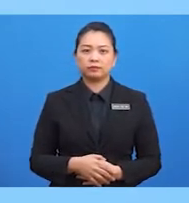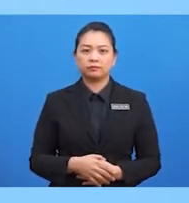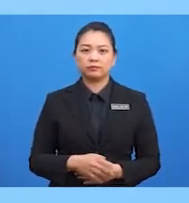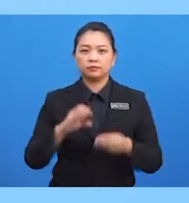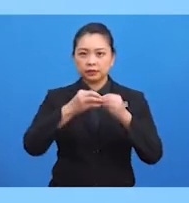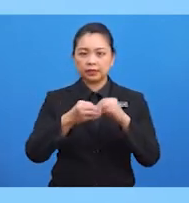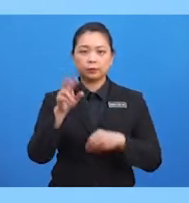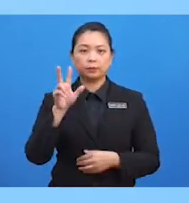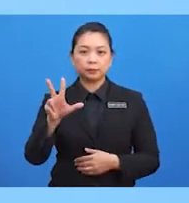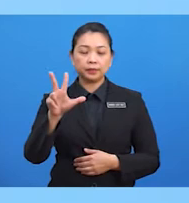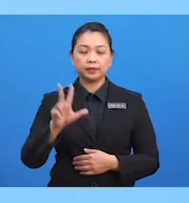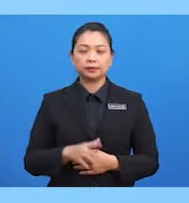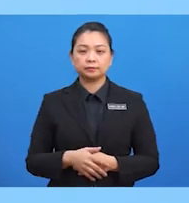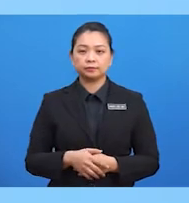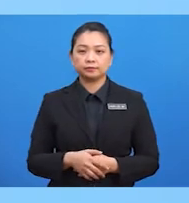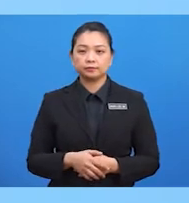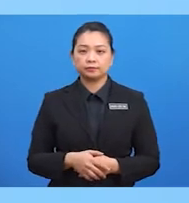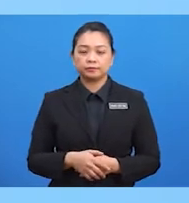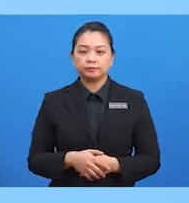Soalan nombor 3.